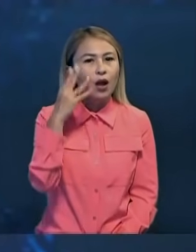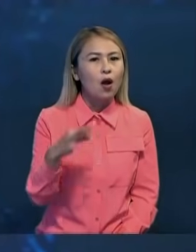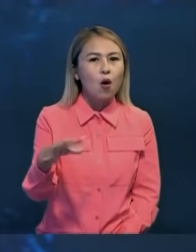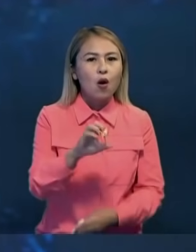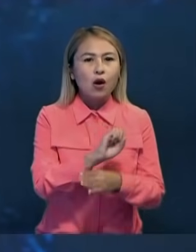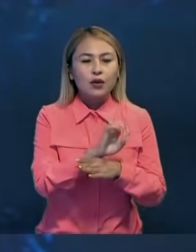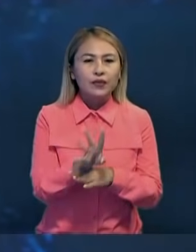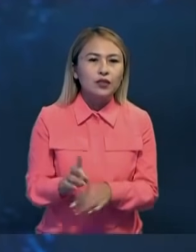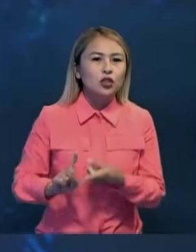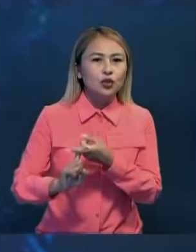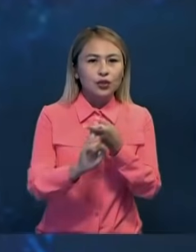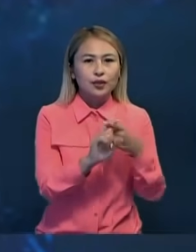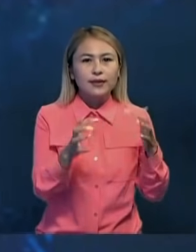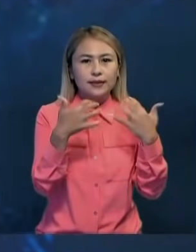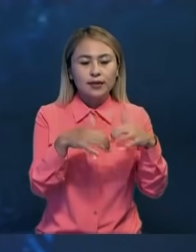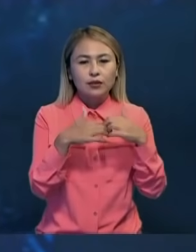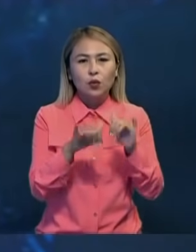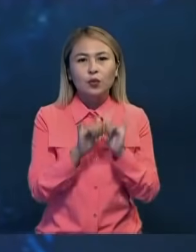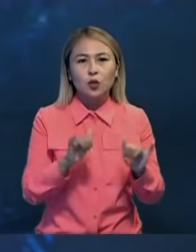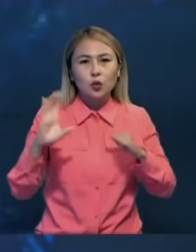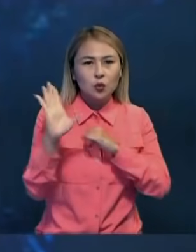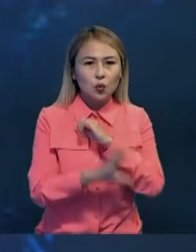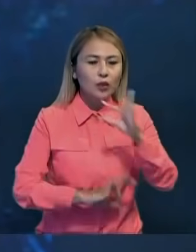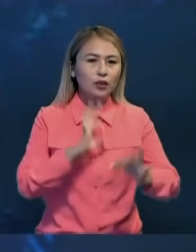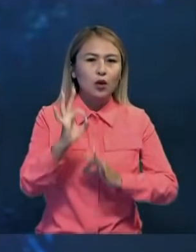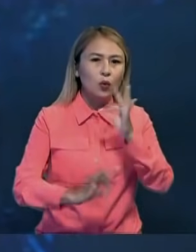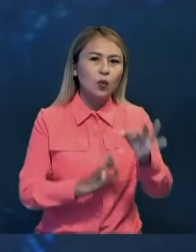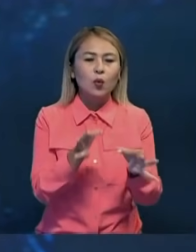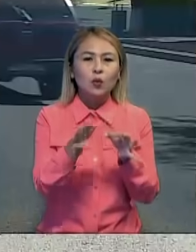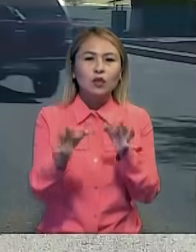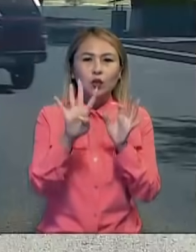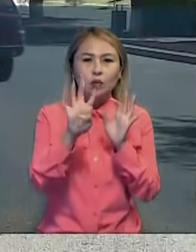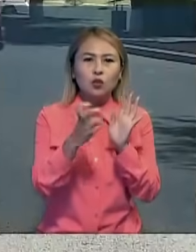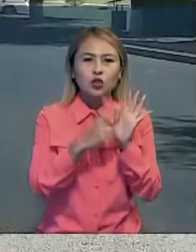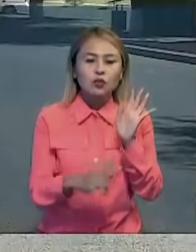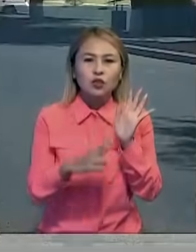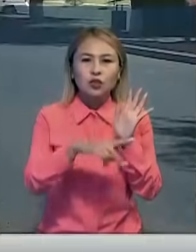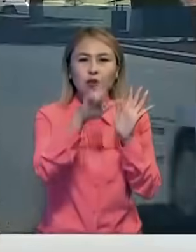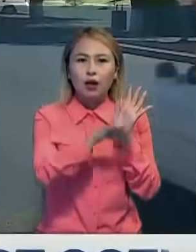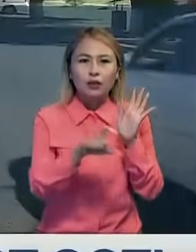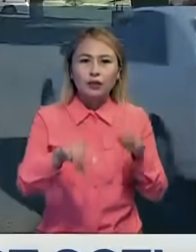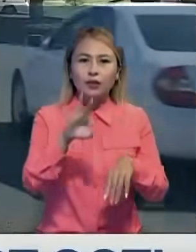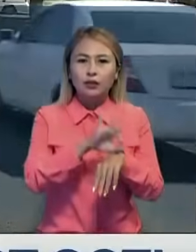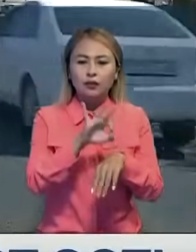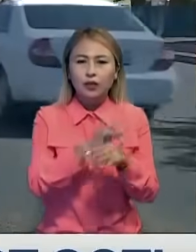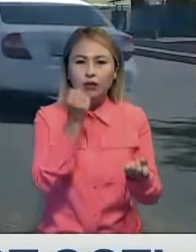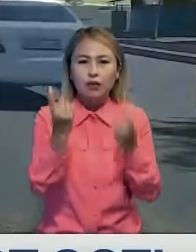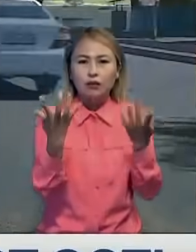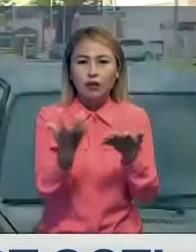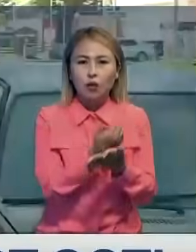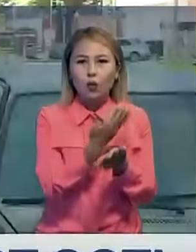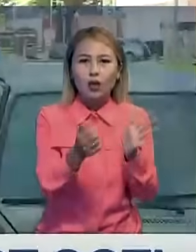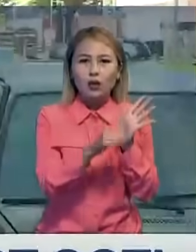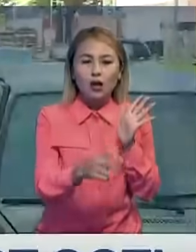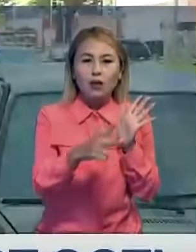Алматы облысында коронавирус жұқтырғандар саны күрт көбейді. Соңғы тәулікте өңірдегі 477 адамнан індет белгілері